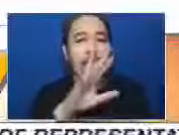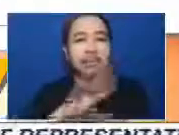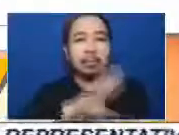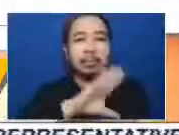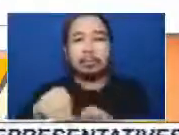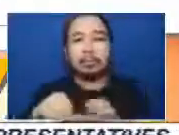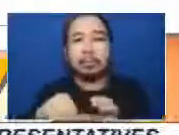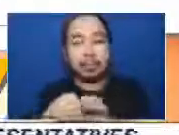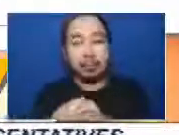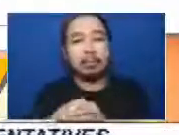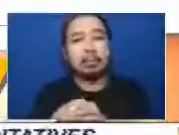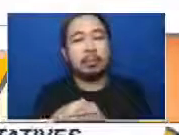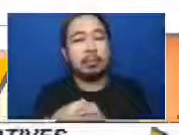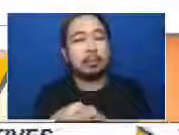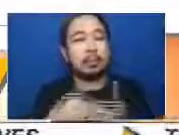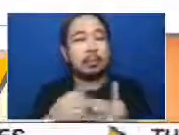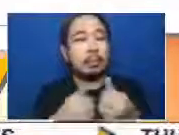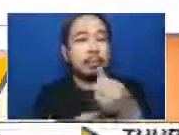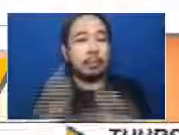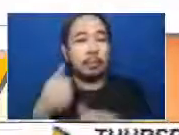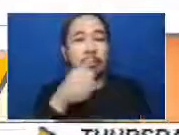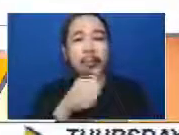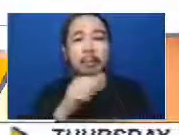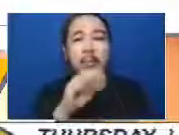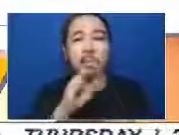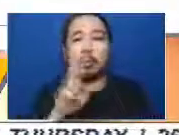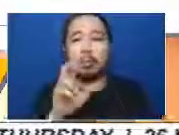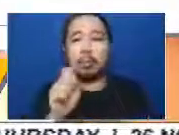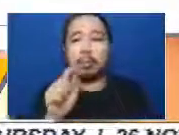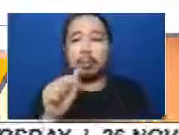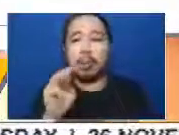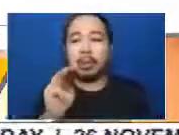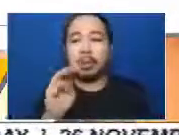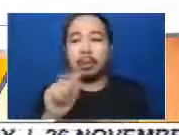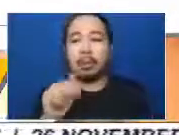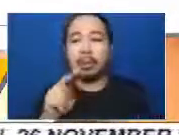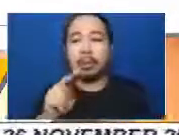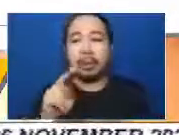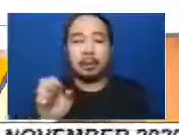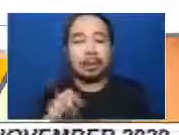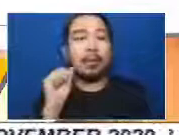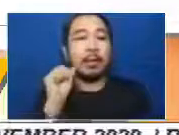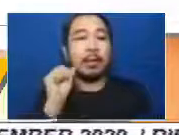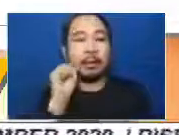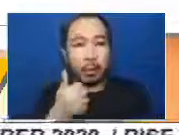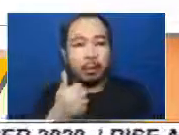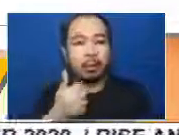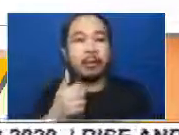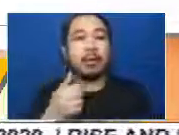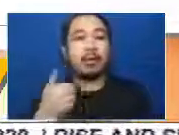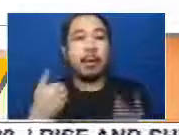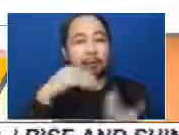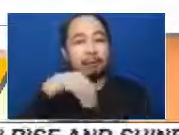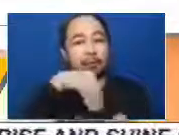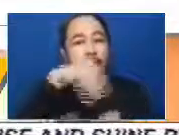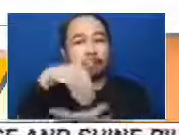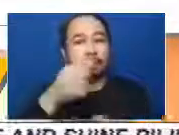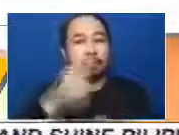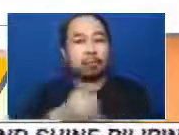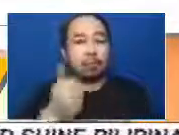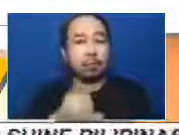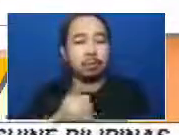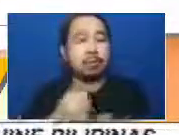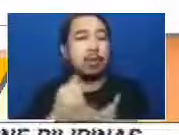Sabi nga nila, magkamukha din kami ni Erwin. Magkamukha. Joke lang. Kasama natin si Dayan Carrera, USEC. Good